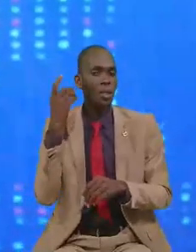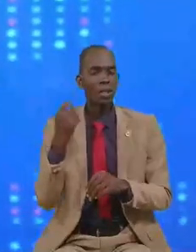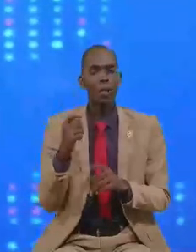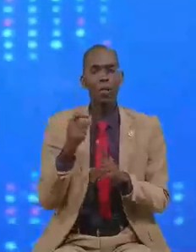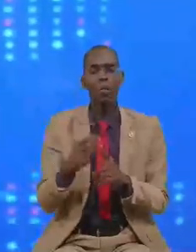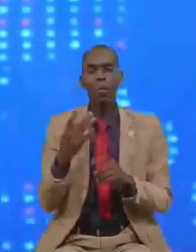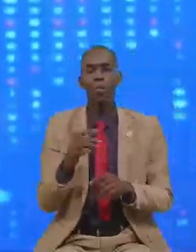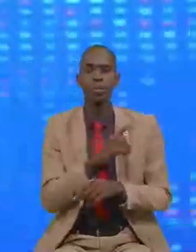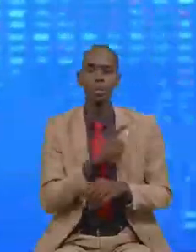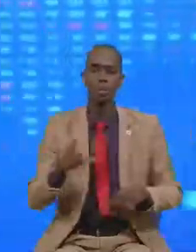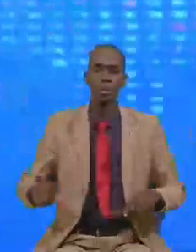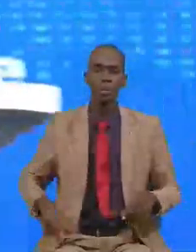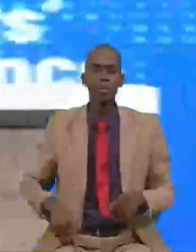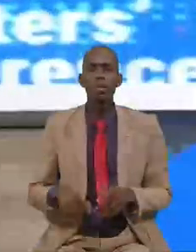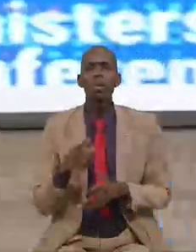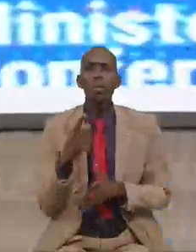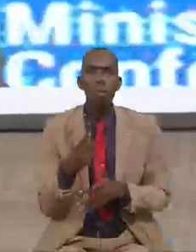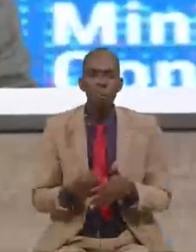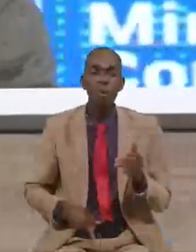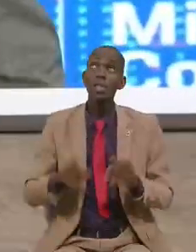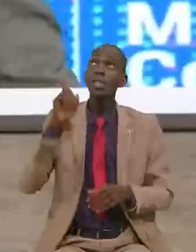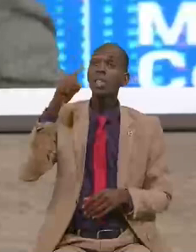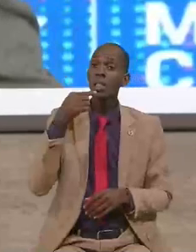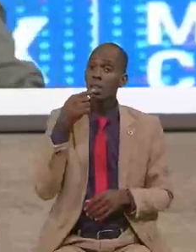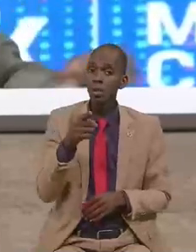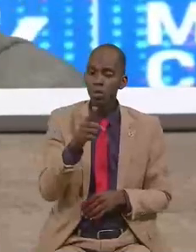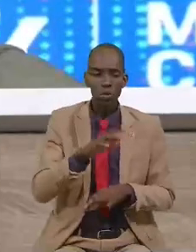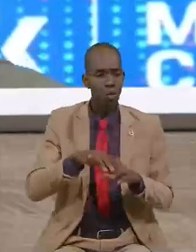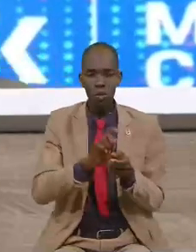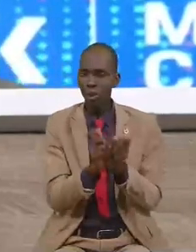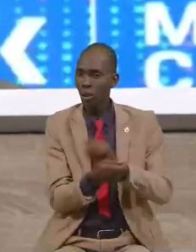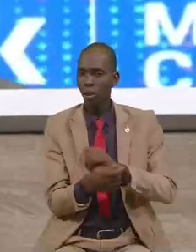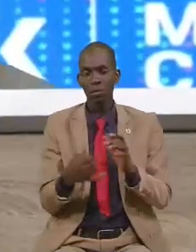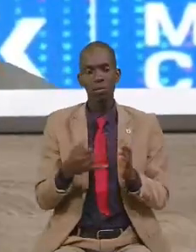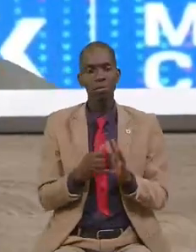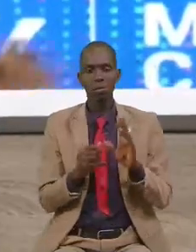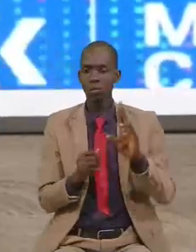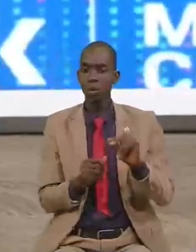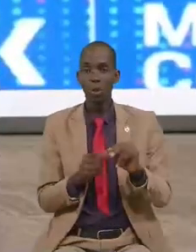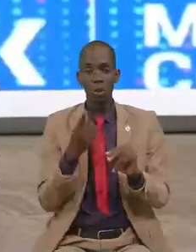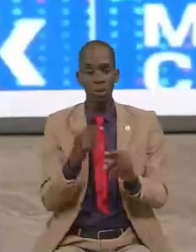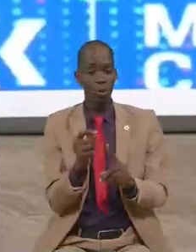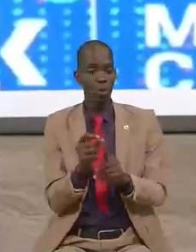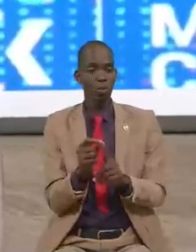écoutez la parole de l'Éternel. Ce qui te dit, dis-le, ne modifie pas le message.